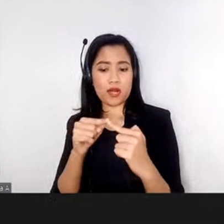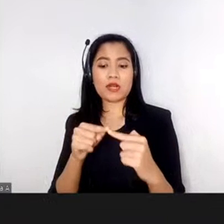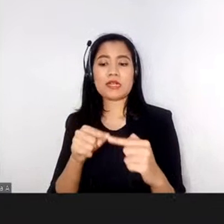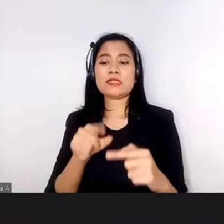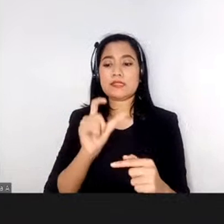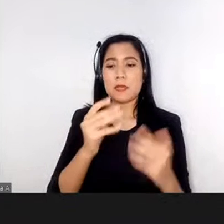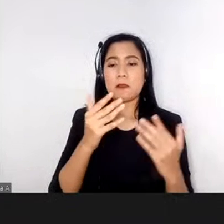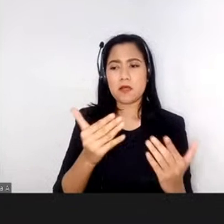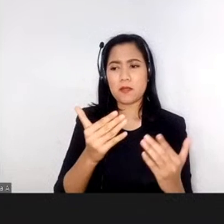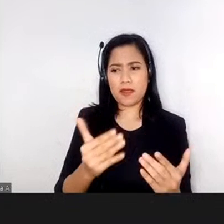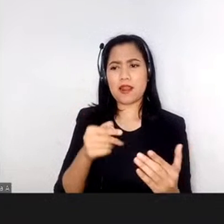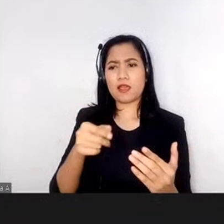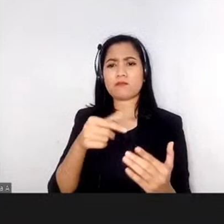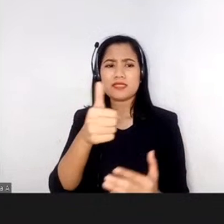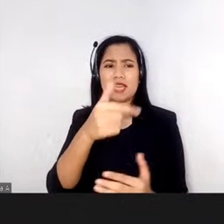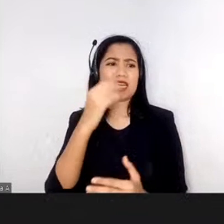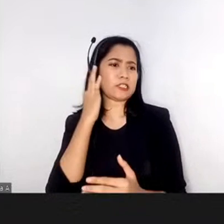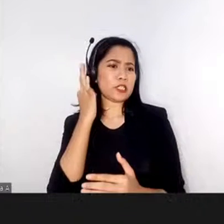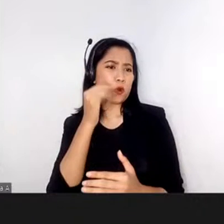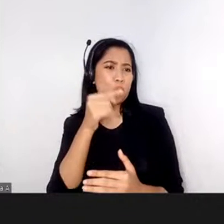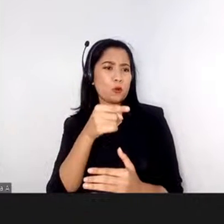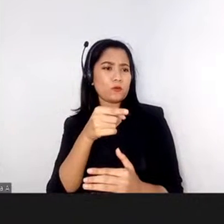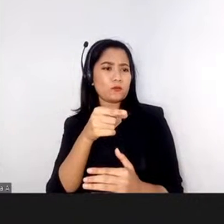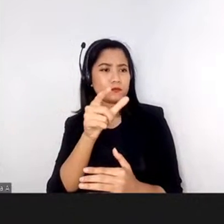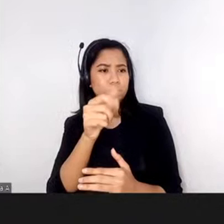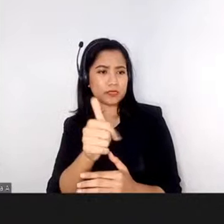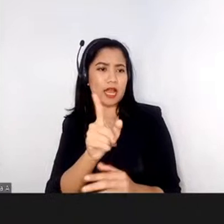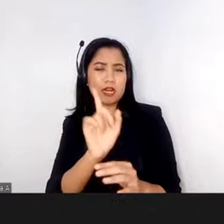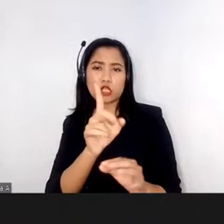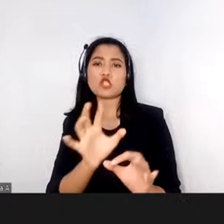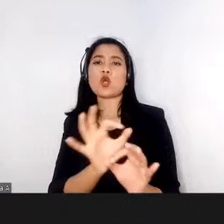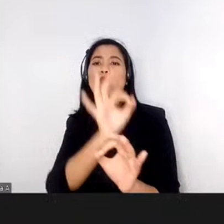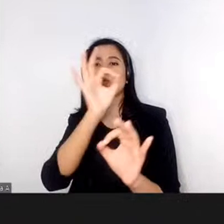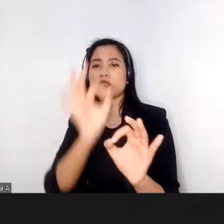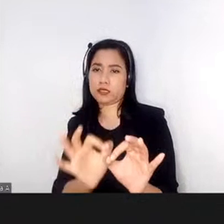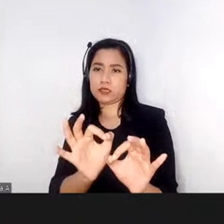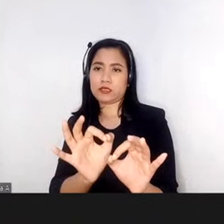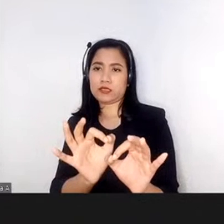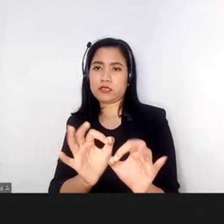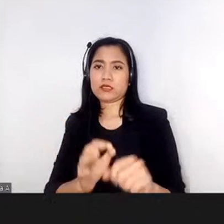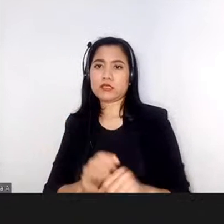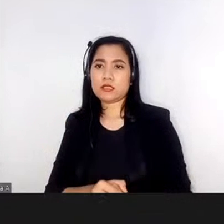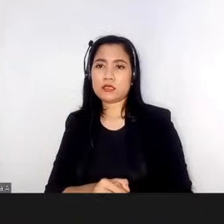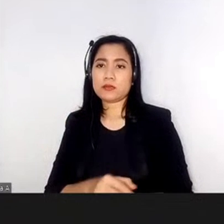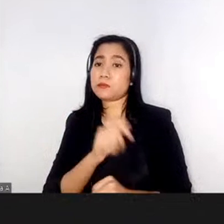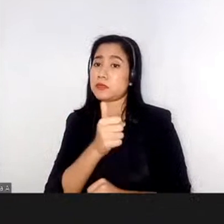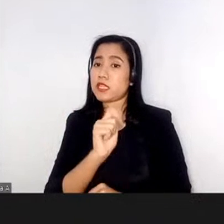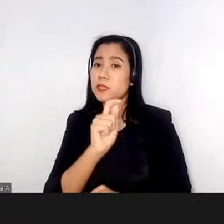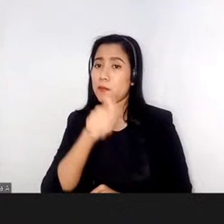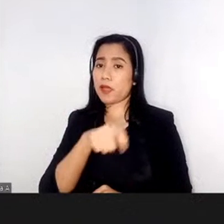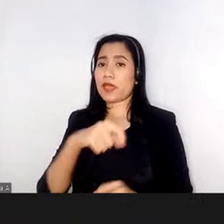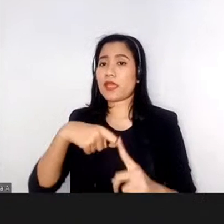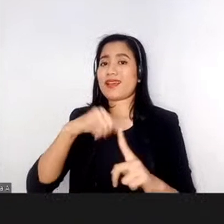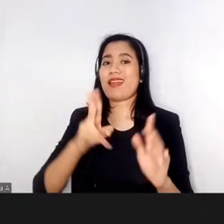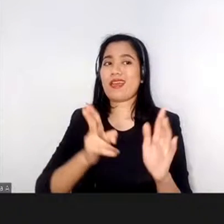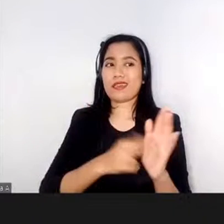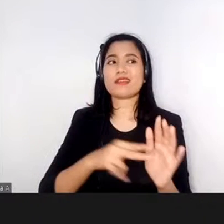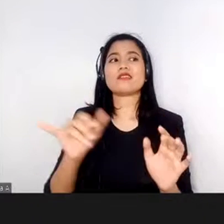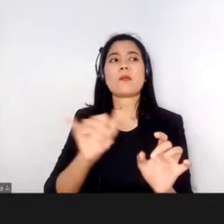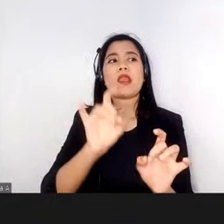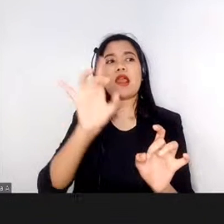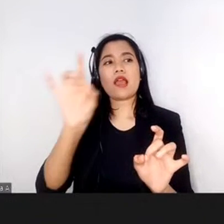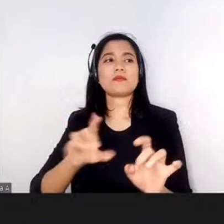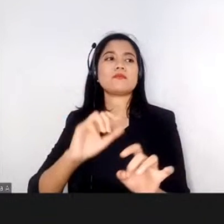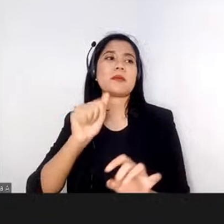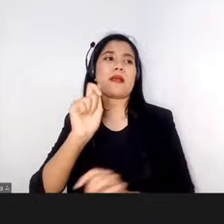E risiko-risiko tersebut dan ini bisa digunakan oleh klien tetapi juga oleh yang lain dan sebagai